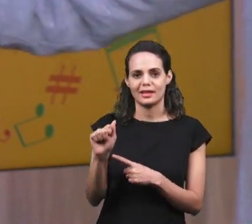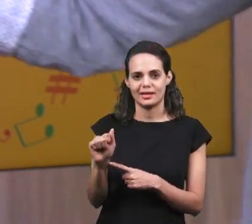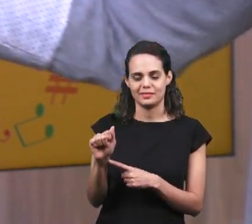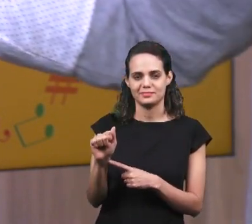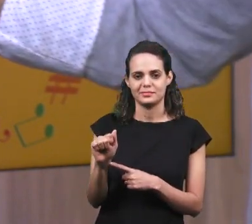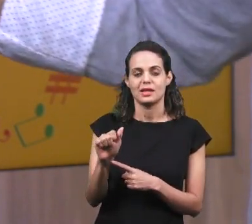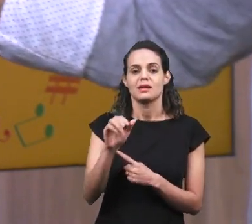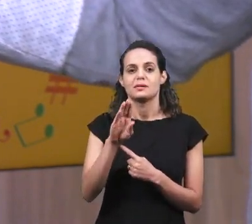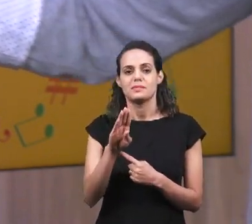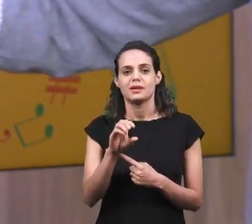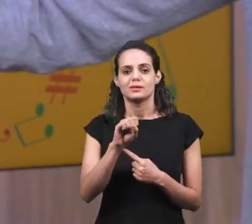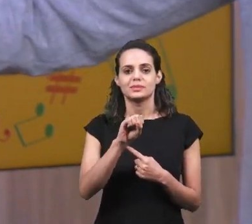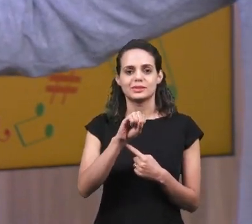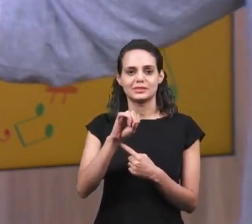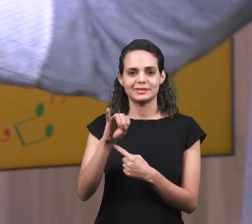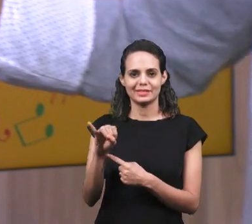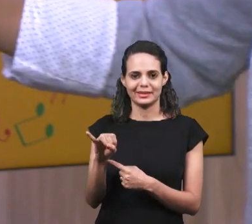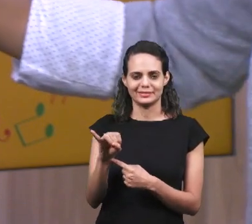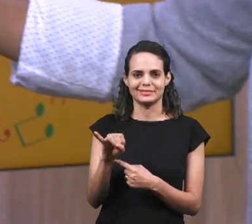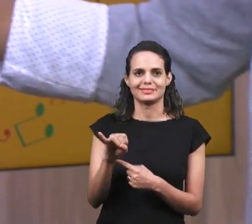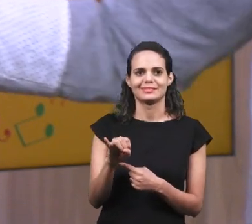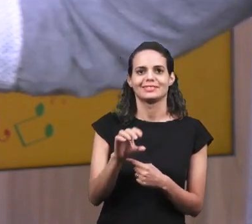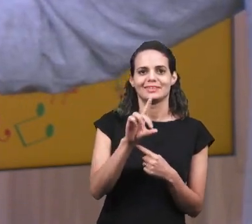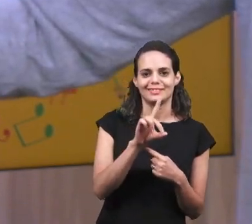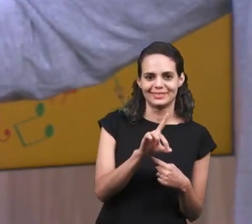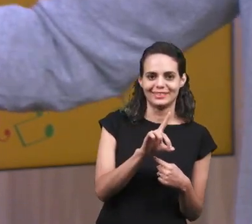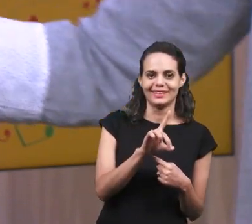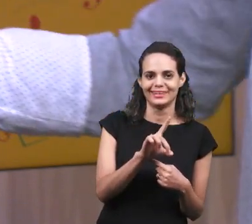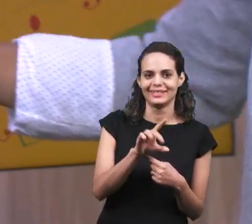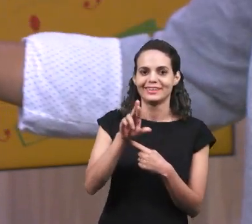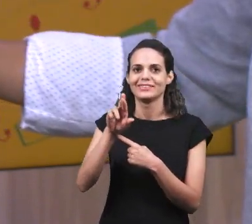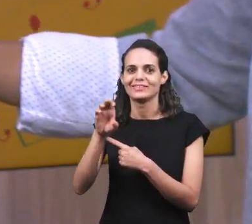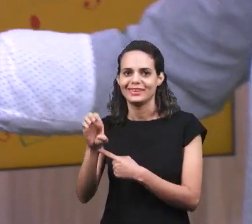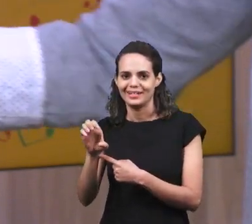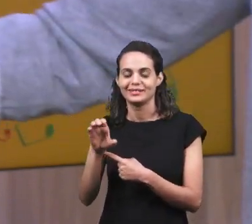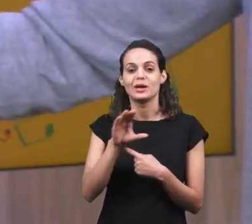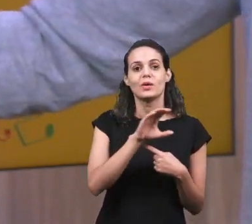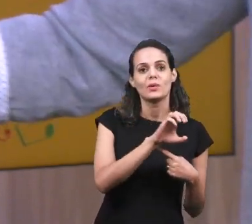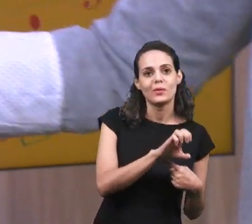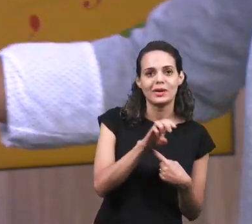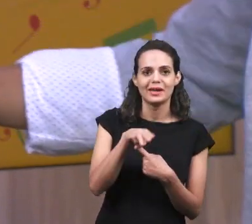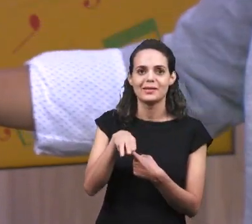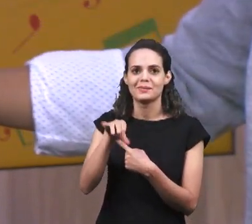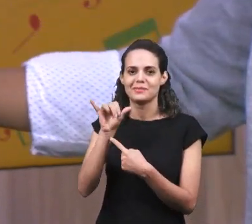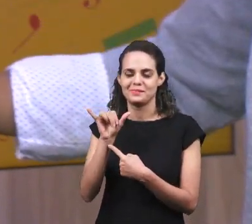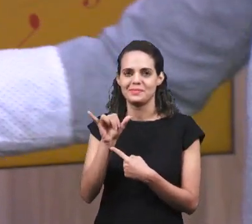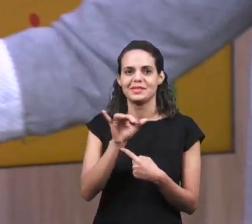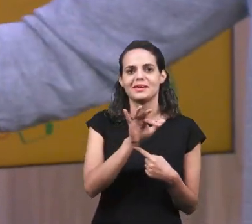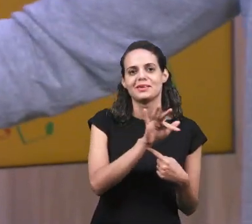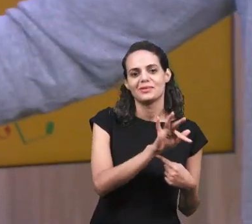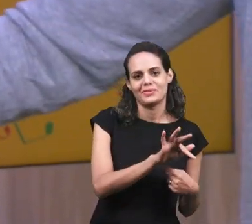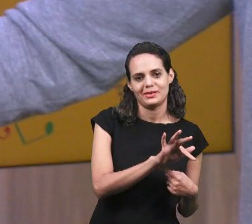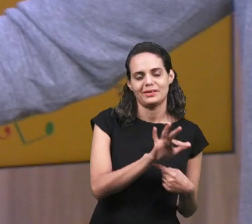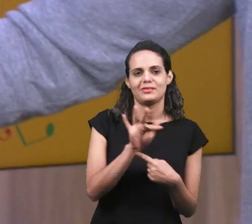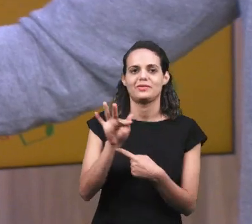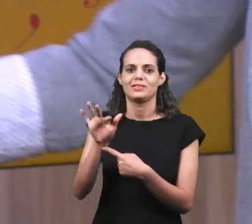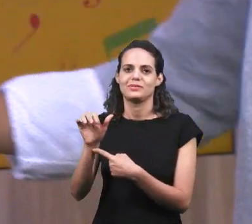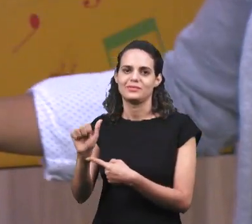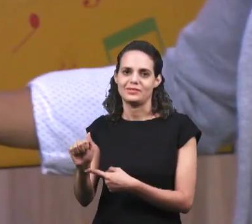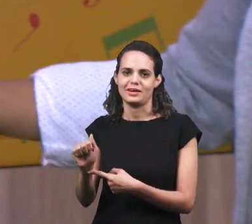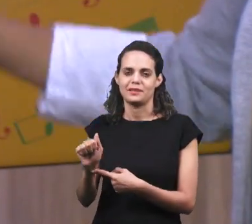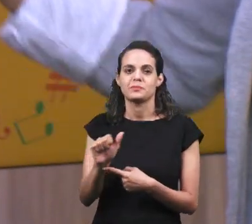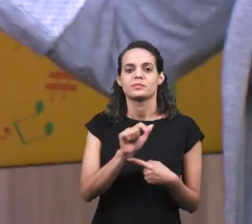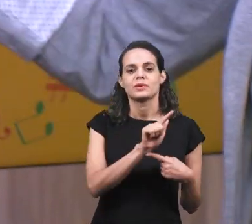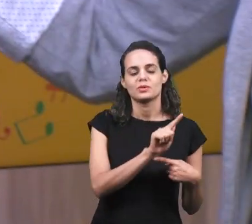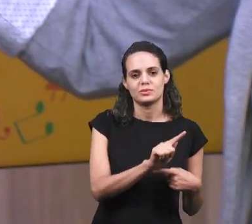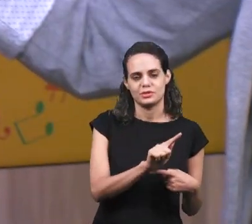C, Do, D, Ré, E, Mi, F, Fa, G,